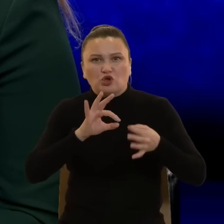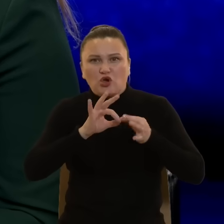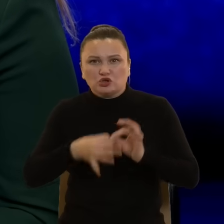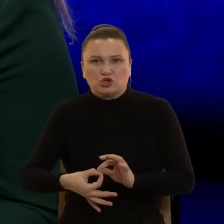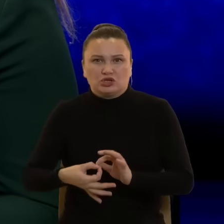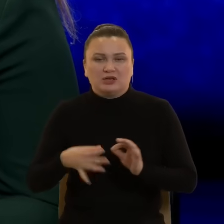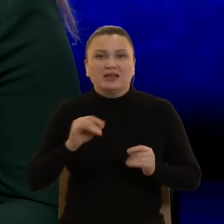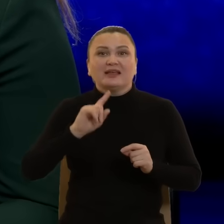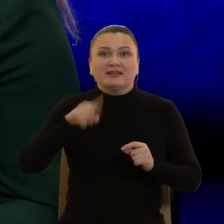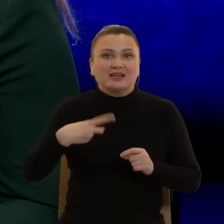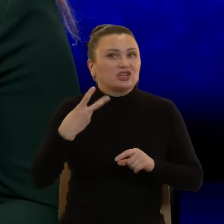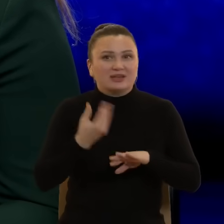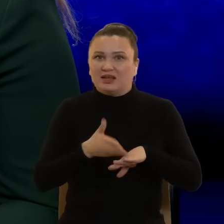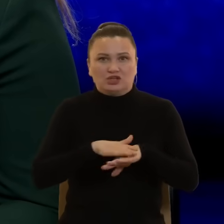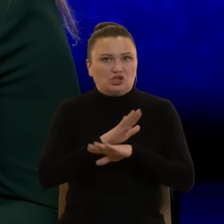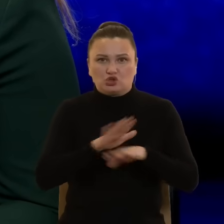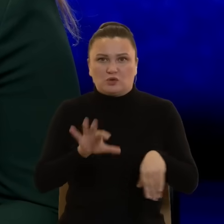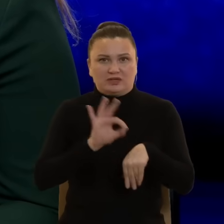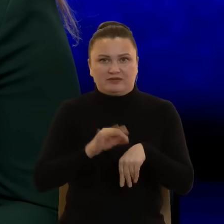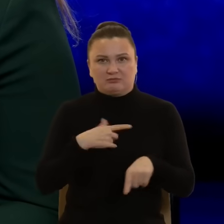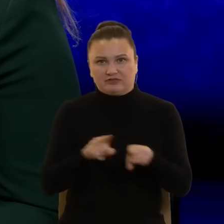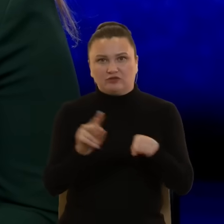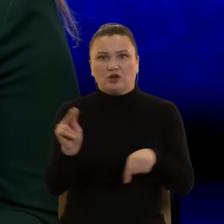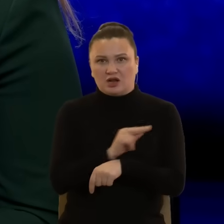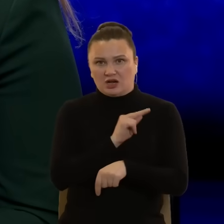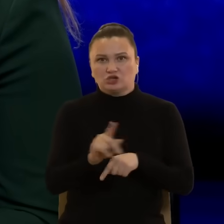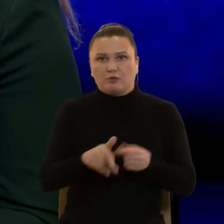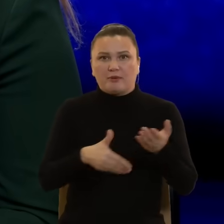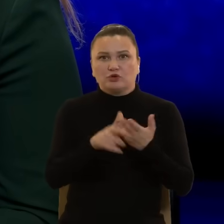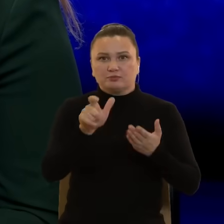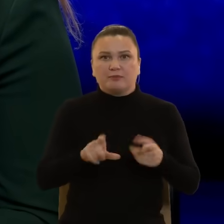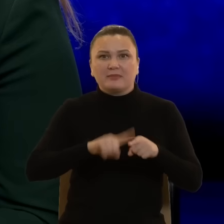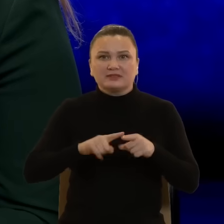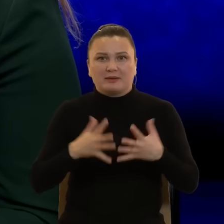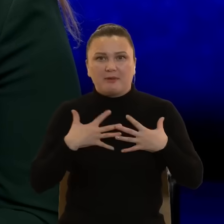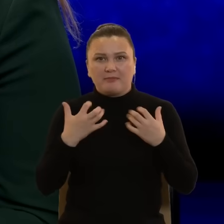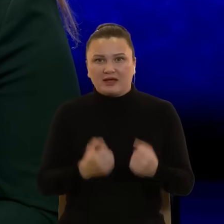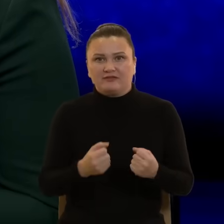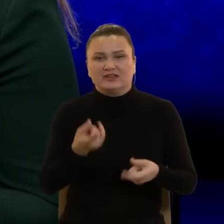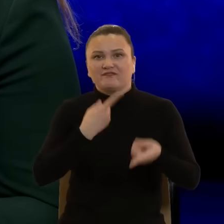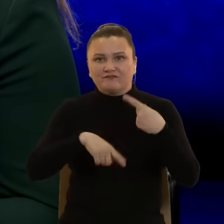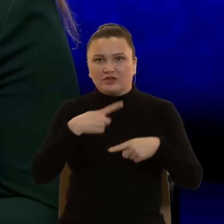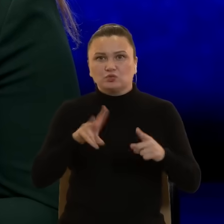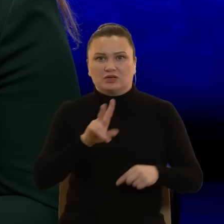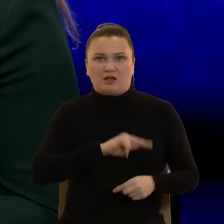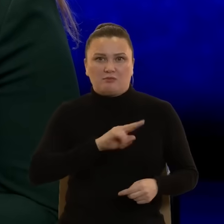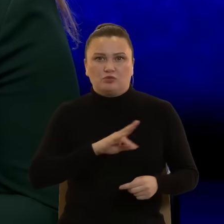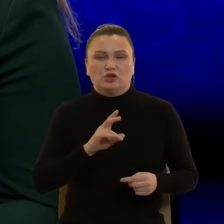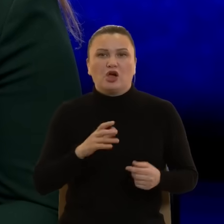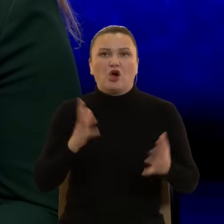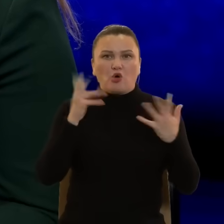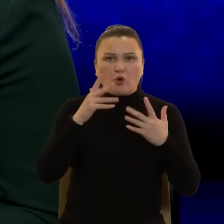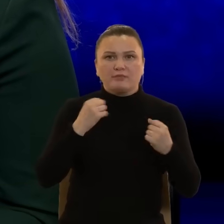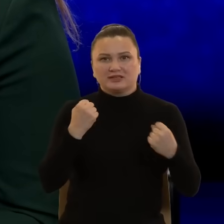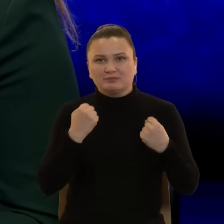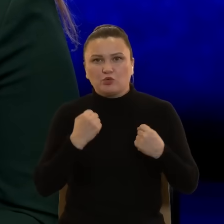осложнений. И даже не тяжелые инфекции мы лечим для того, чтобы помочь пациенту скорее поправиться, вернуться к работе, к хобби, к